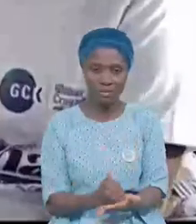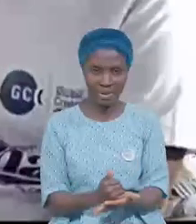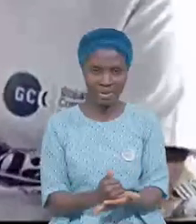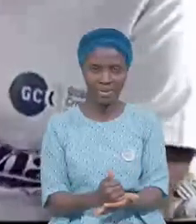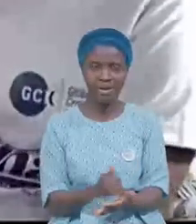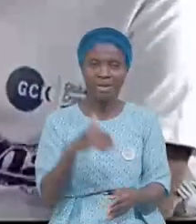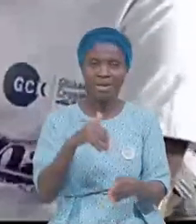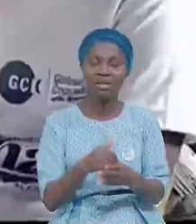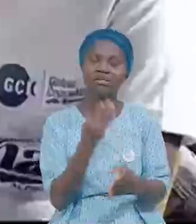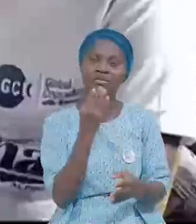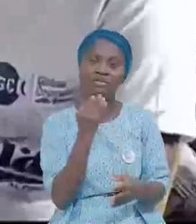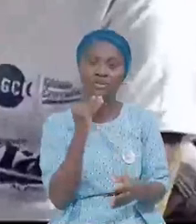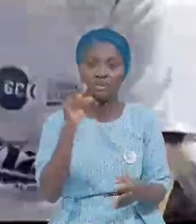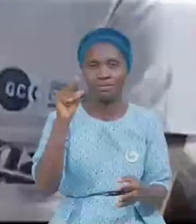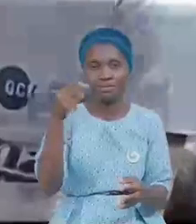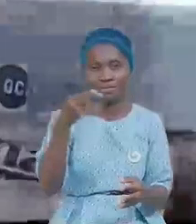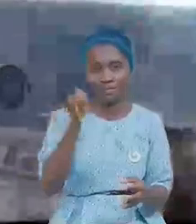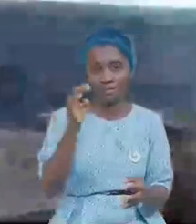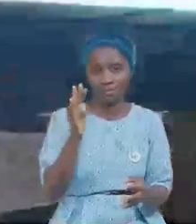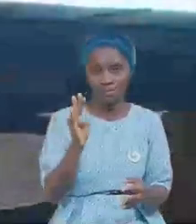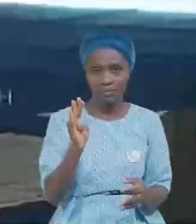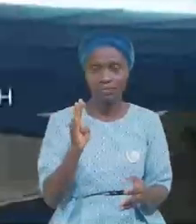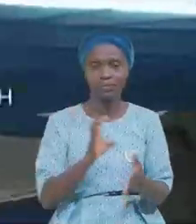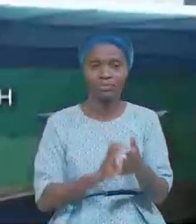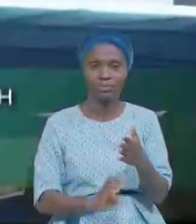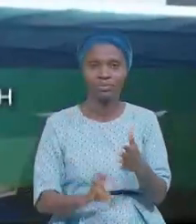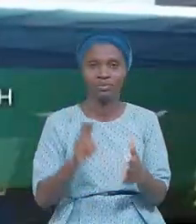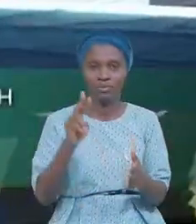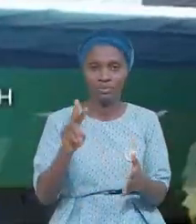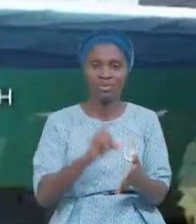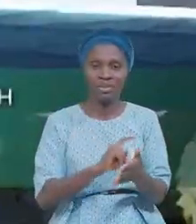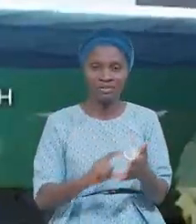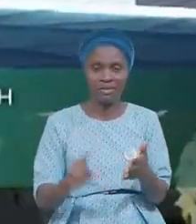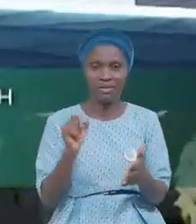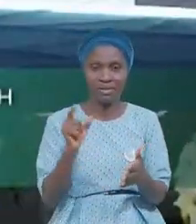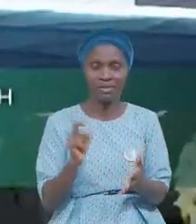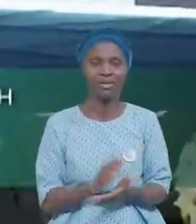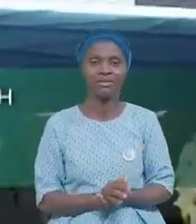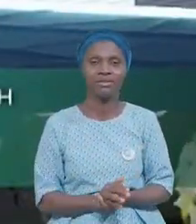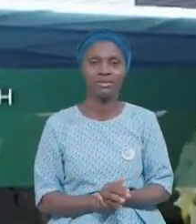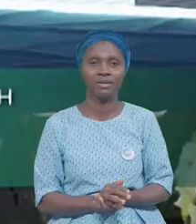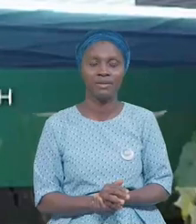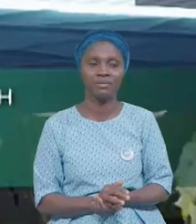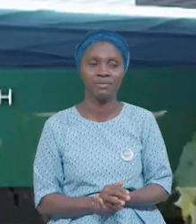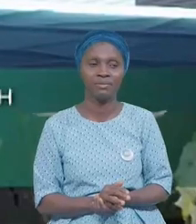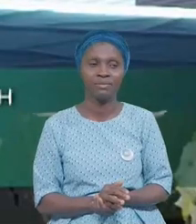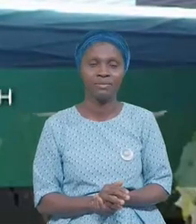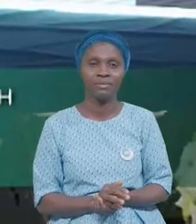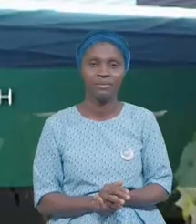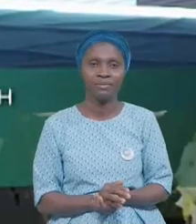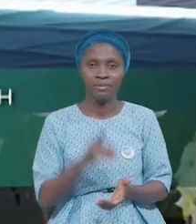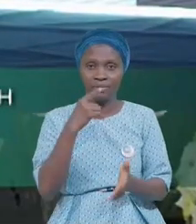Hébreux 2, verset 11. Hébreux 2, lisons à partir du verset 11.